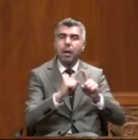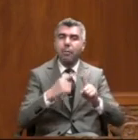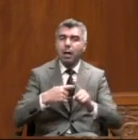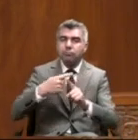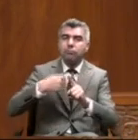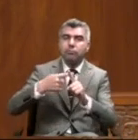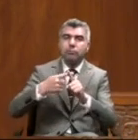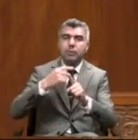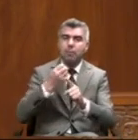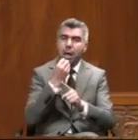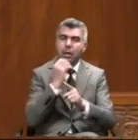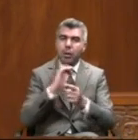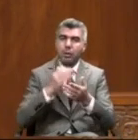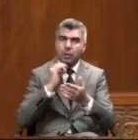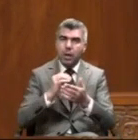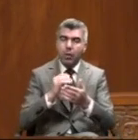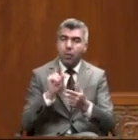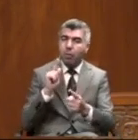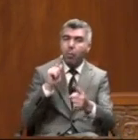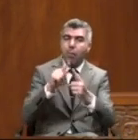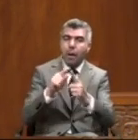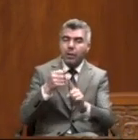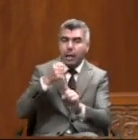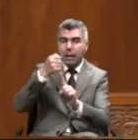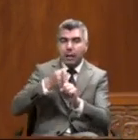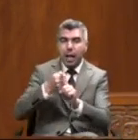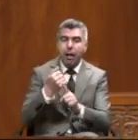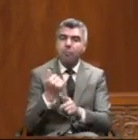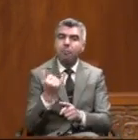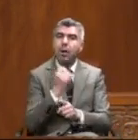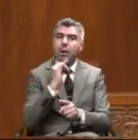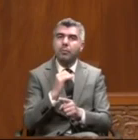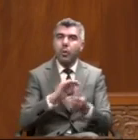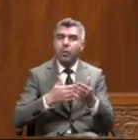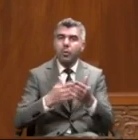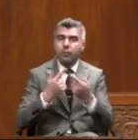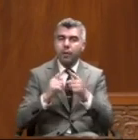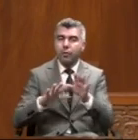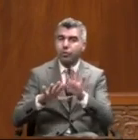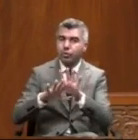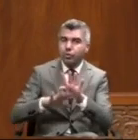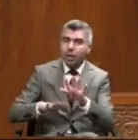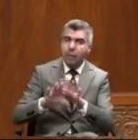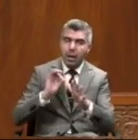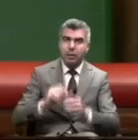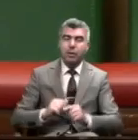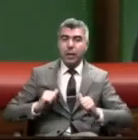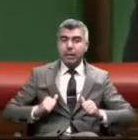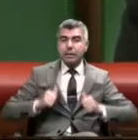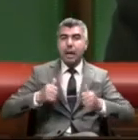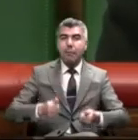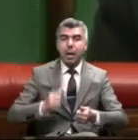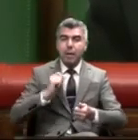المواد الغذائيه ومباشره الاصلاحات الضروريه على المستوى الاجتماعي وتعبئه